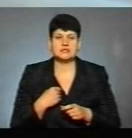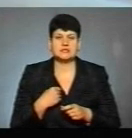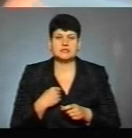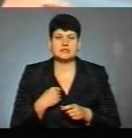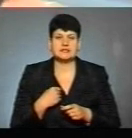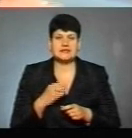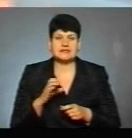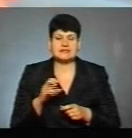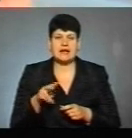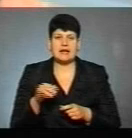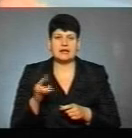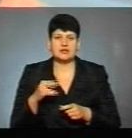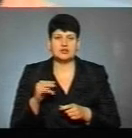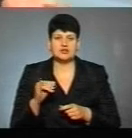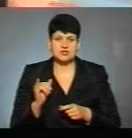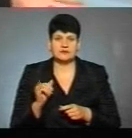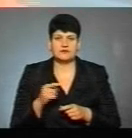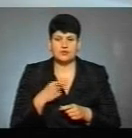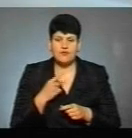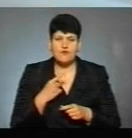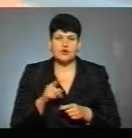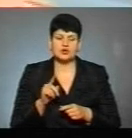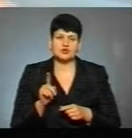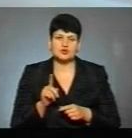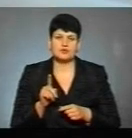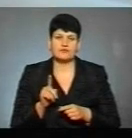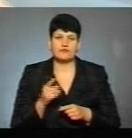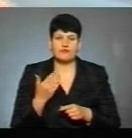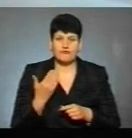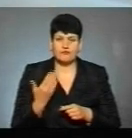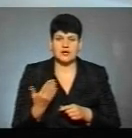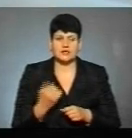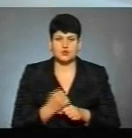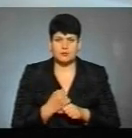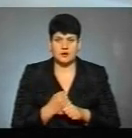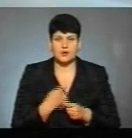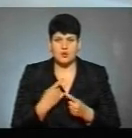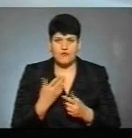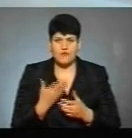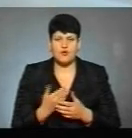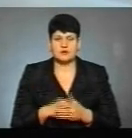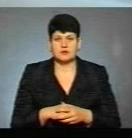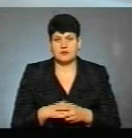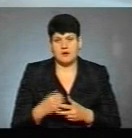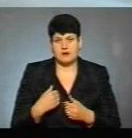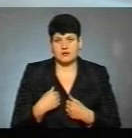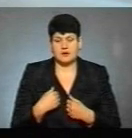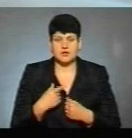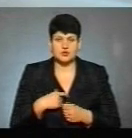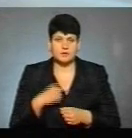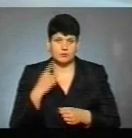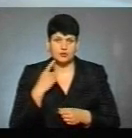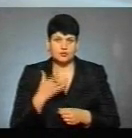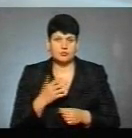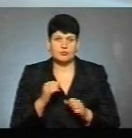мене тиснули, то є, от, ну, він говорить, що ви зробили обидва. Я так собі